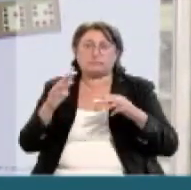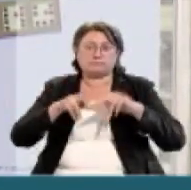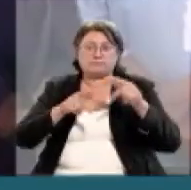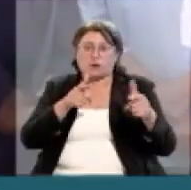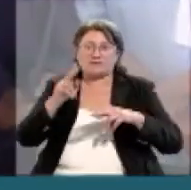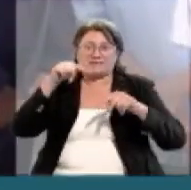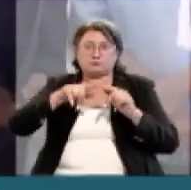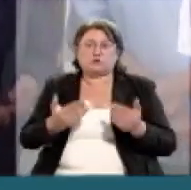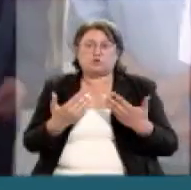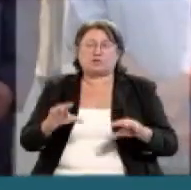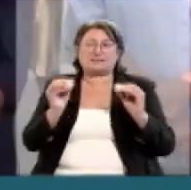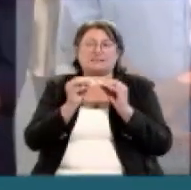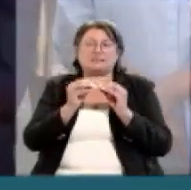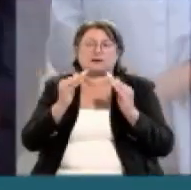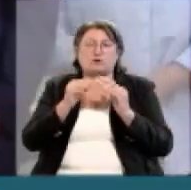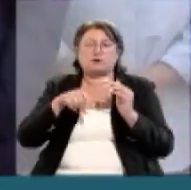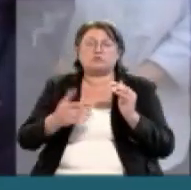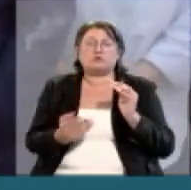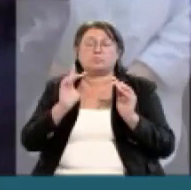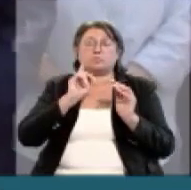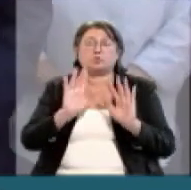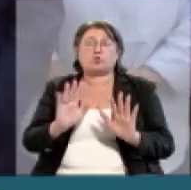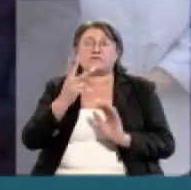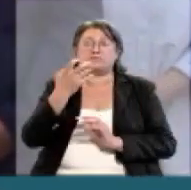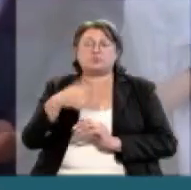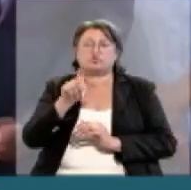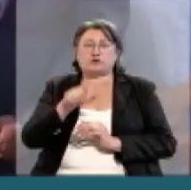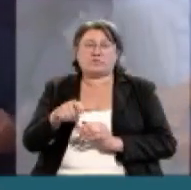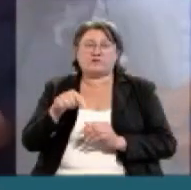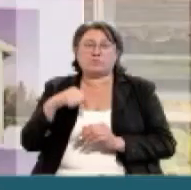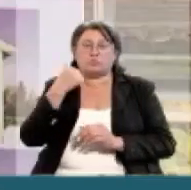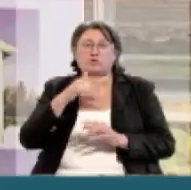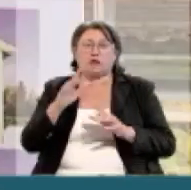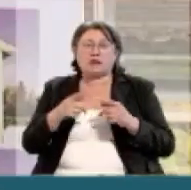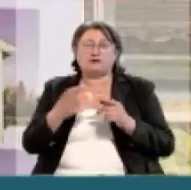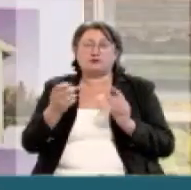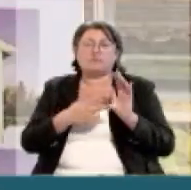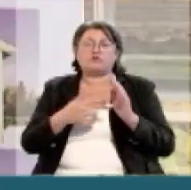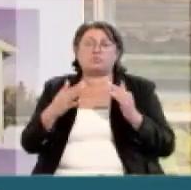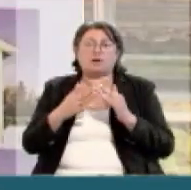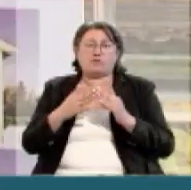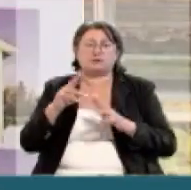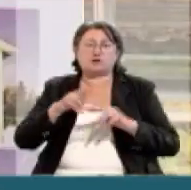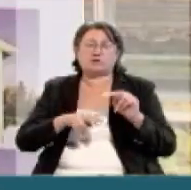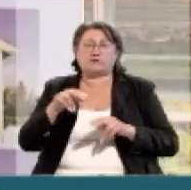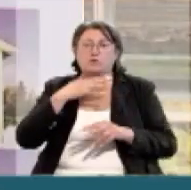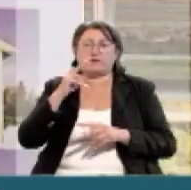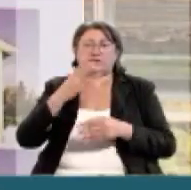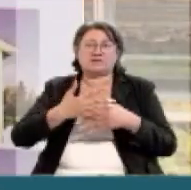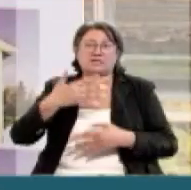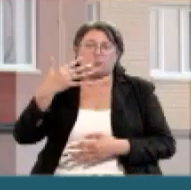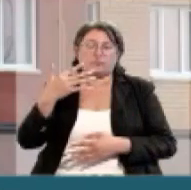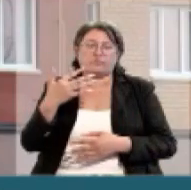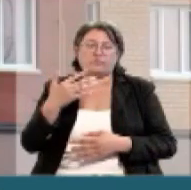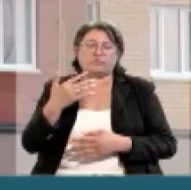саны 250-ге жуық. Биыл тағы да 8 үй жалға беріледі деп жоспарланып отыр. Бірінші 83-ші номерлі көппәтерлі